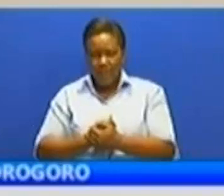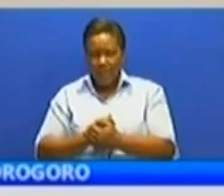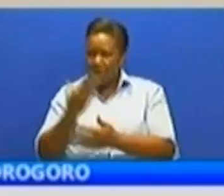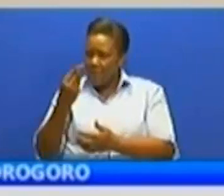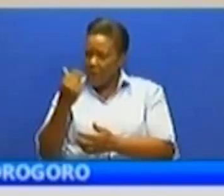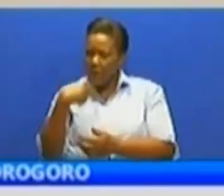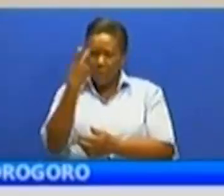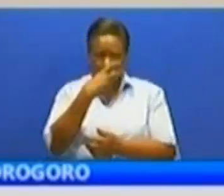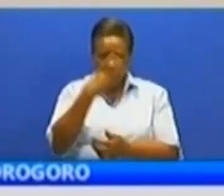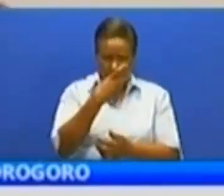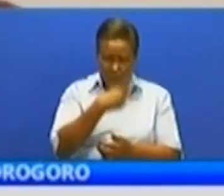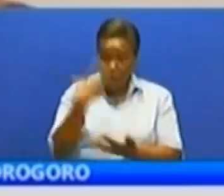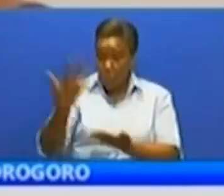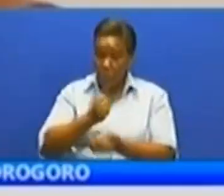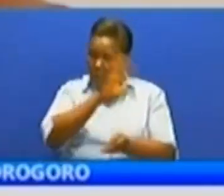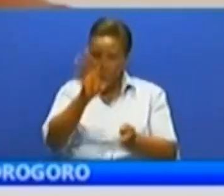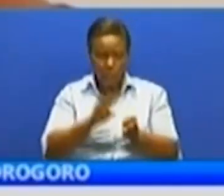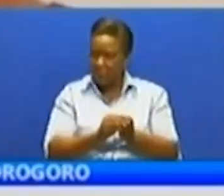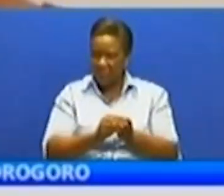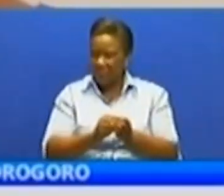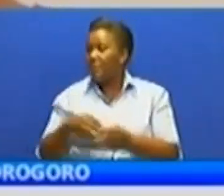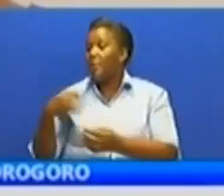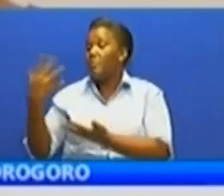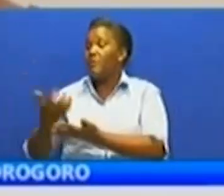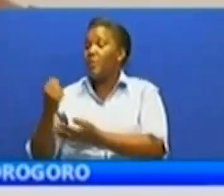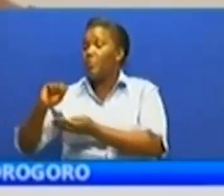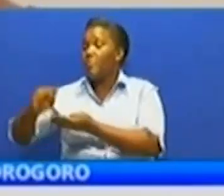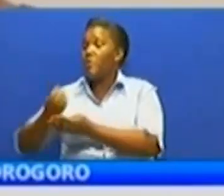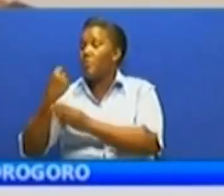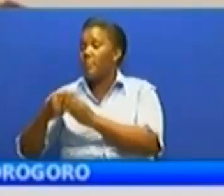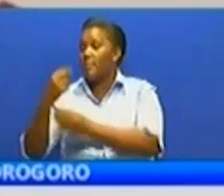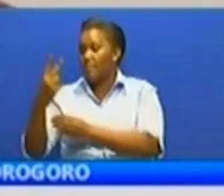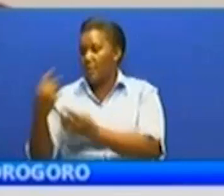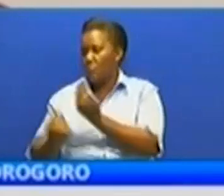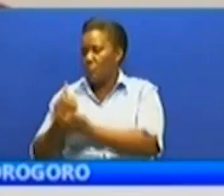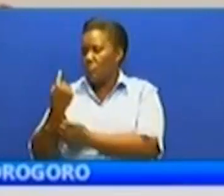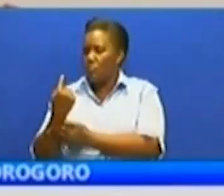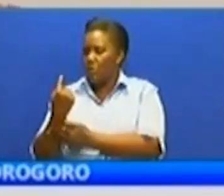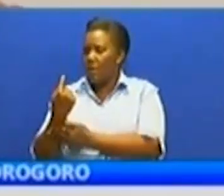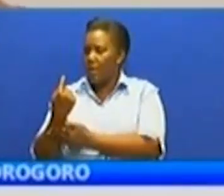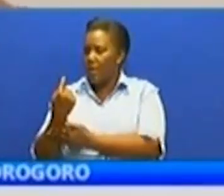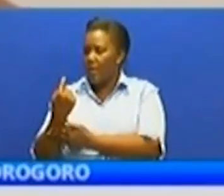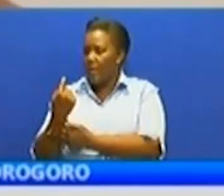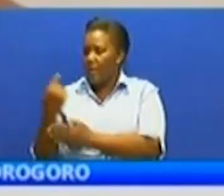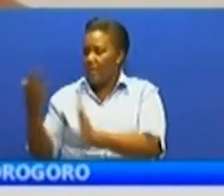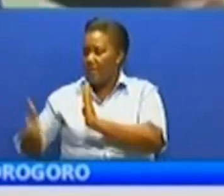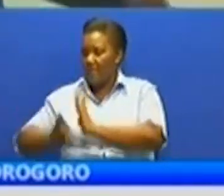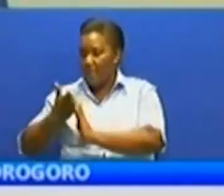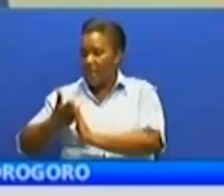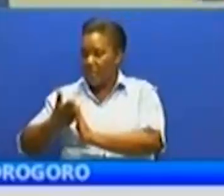milioni 300 lakini tulifanikiwa kupata milioni 200 kutoka kwenye vyanzo vyetu vya